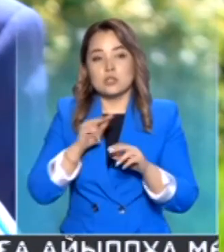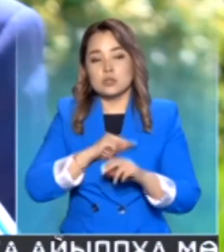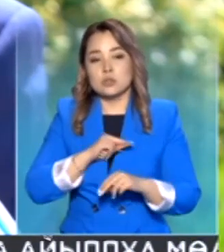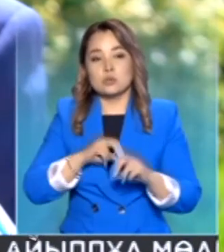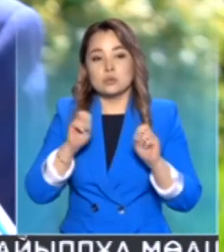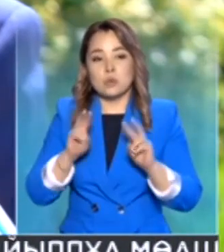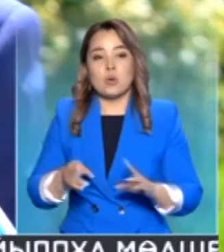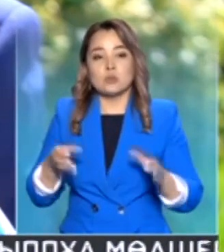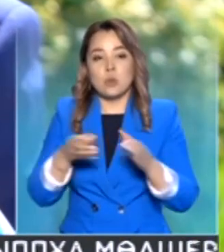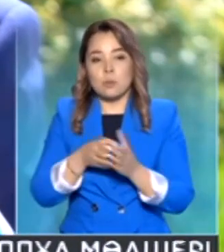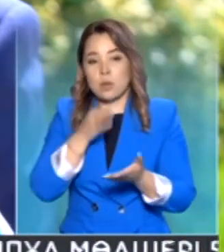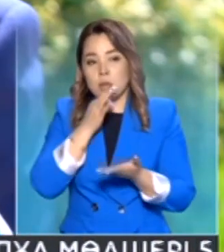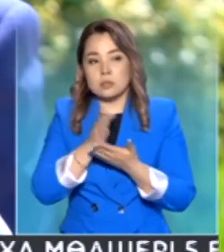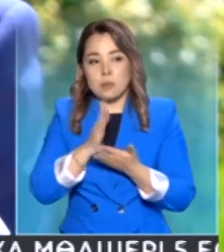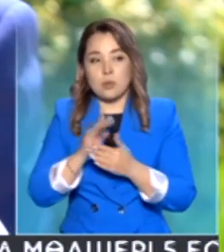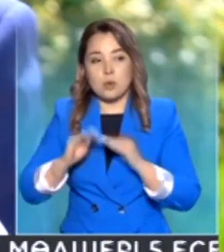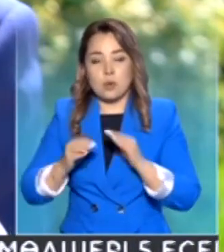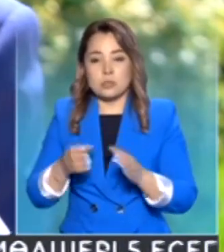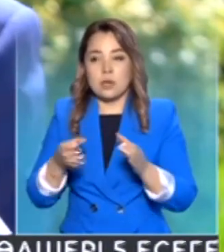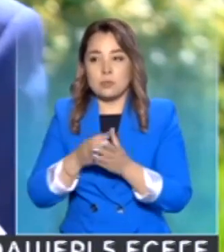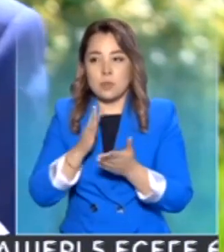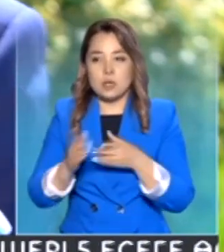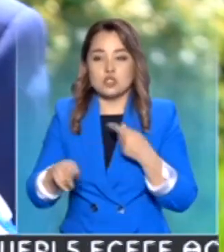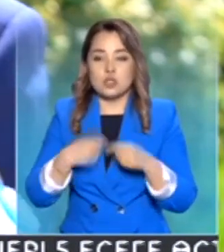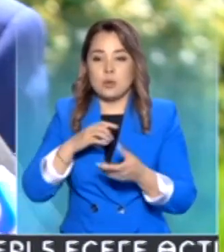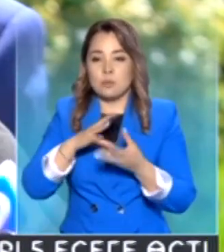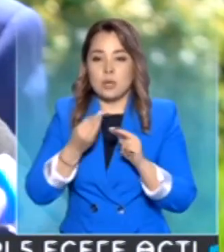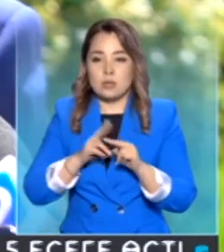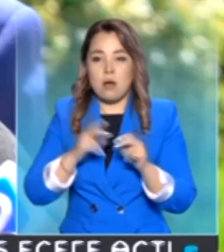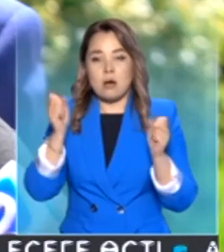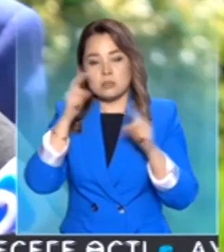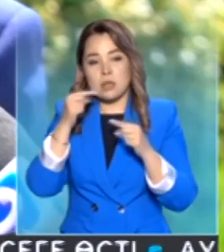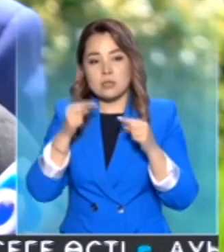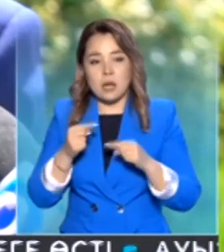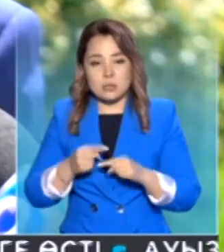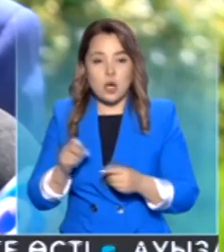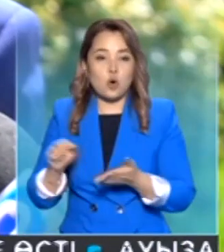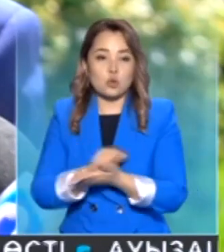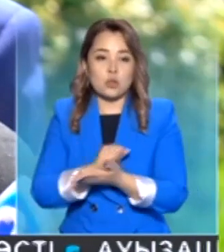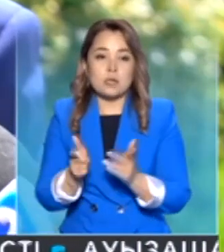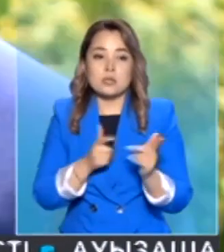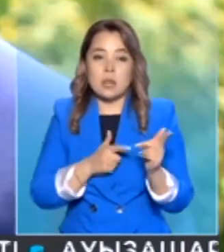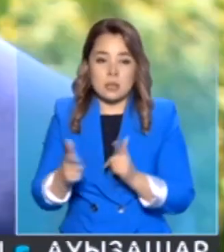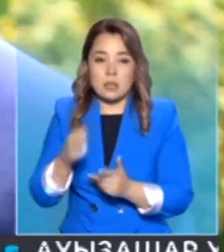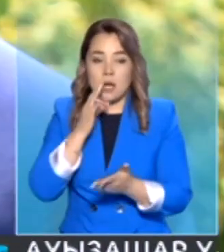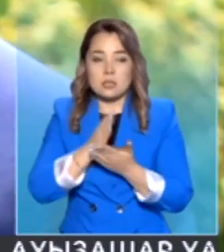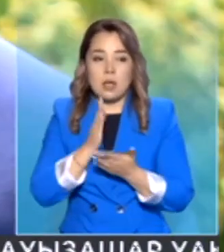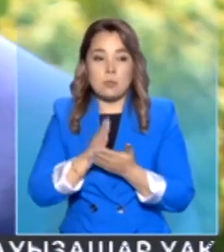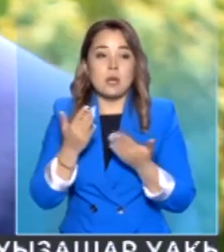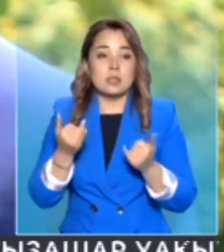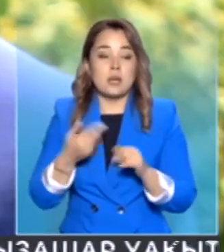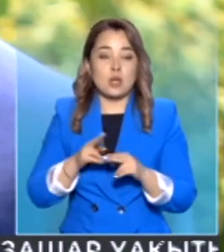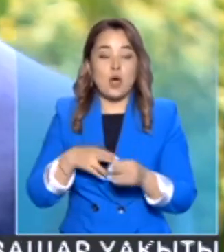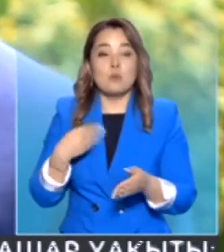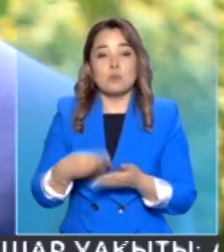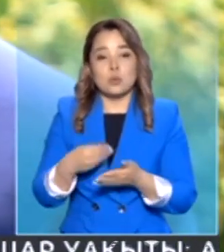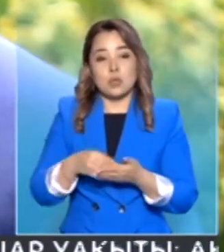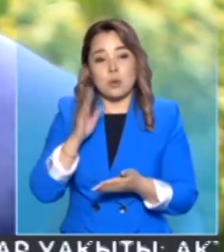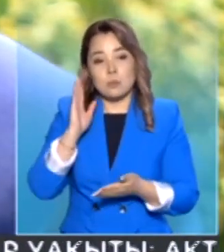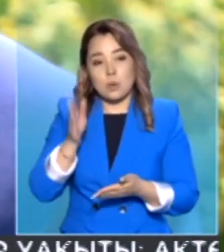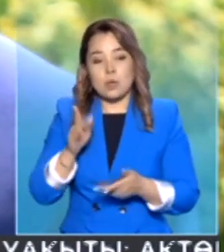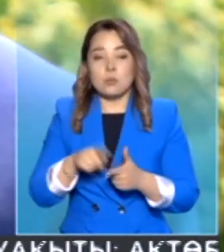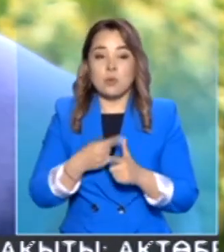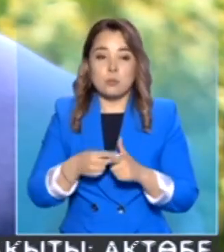тобын құрдық. Барлып сол шығындардың бәрін нақтылап құжаттарымен рәсімдеу бойынша. Бюджеттен бола ма,